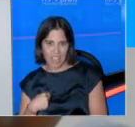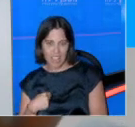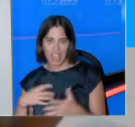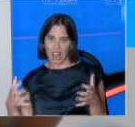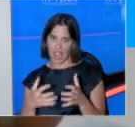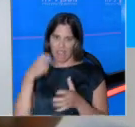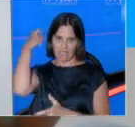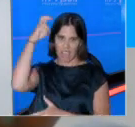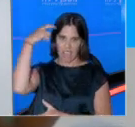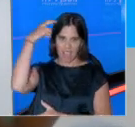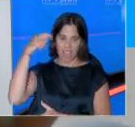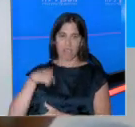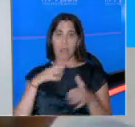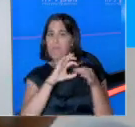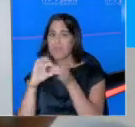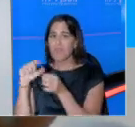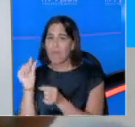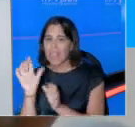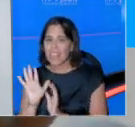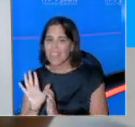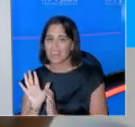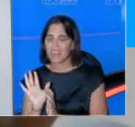החברה הערבית, אנחנו שומעים... משפטון.